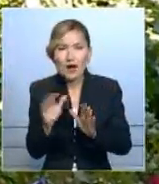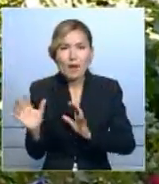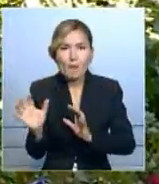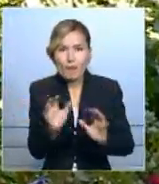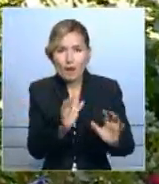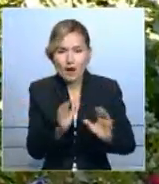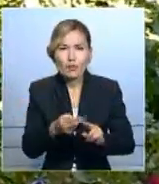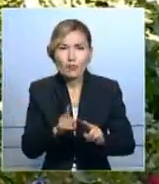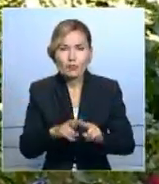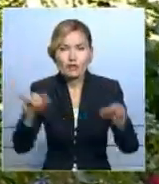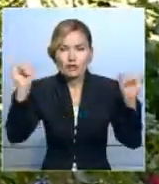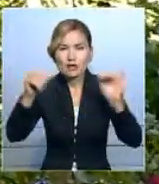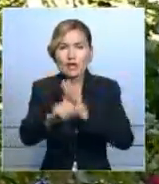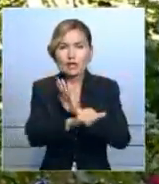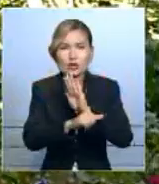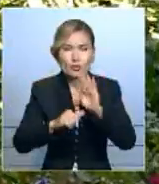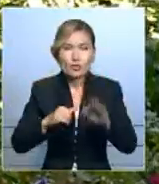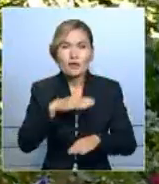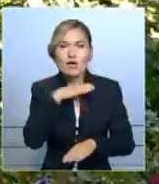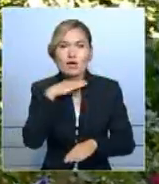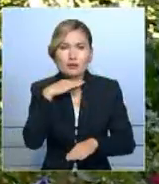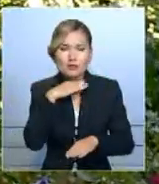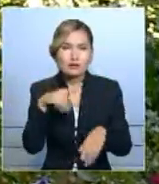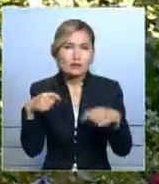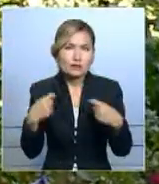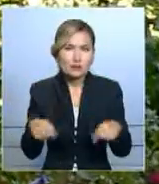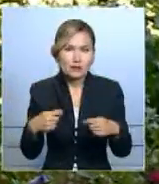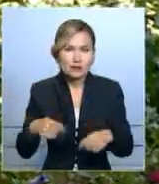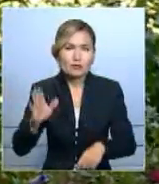сою алаңына барып, сойып,